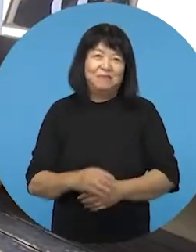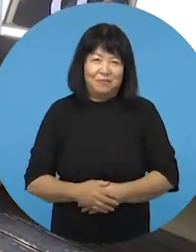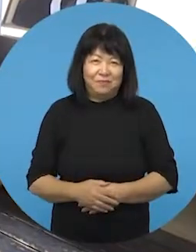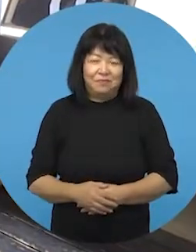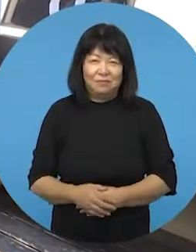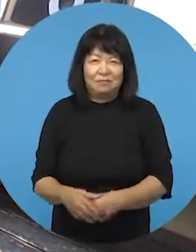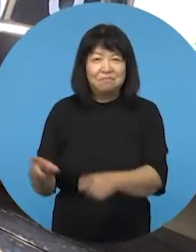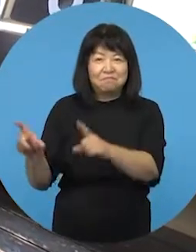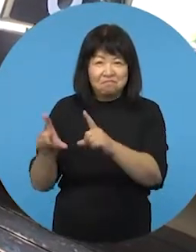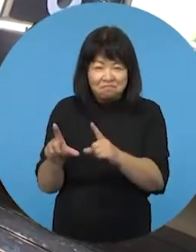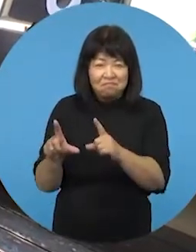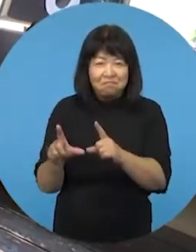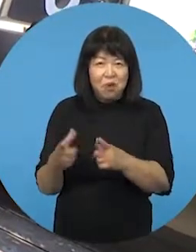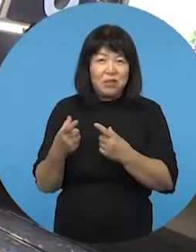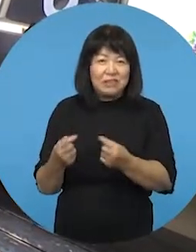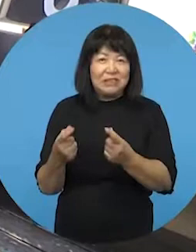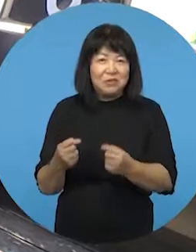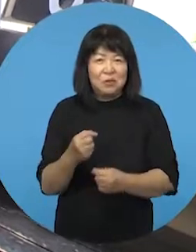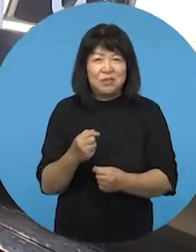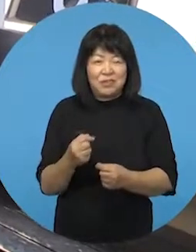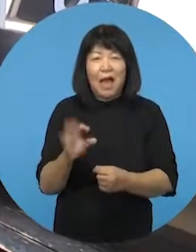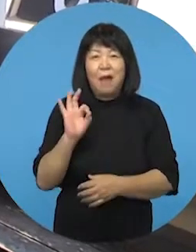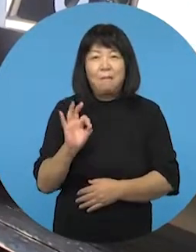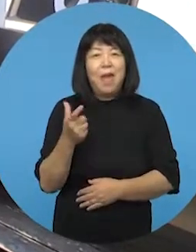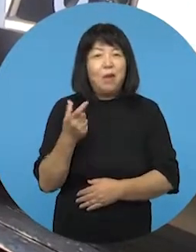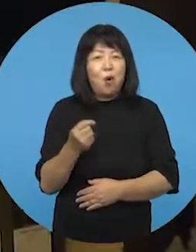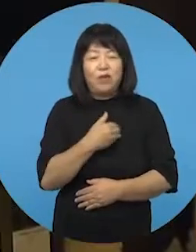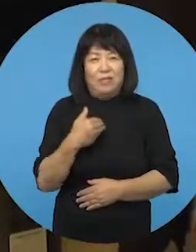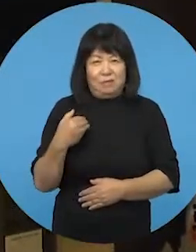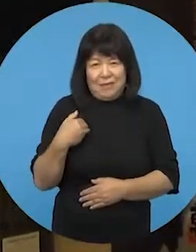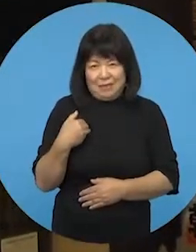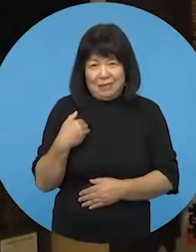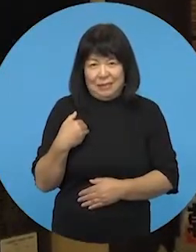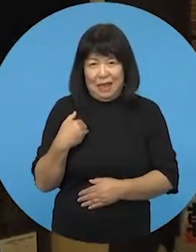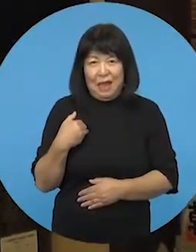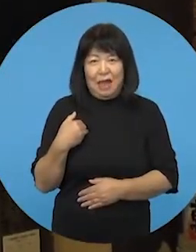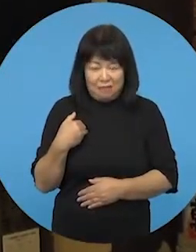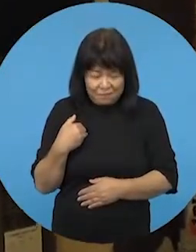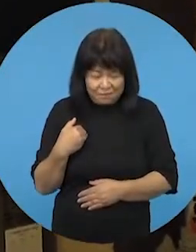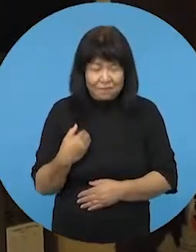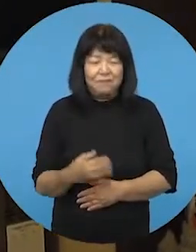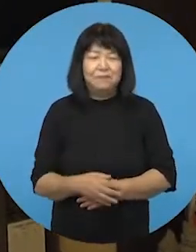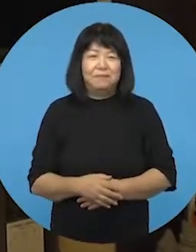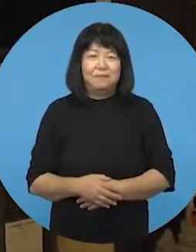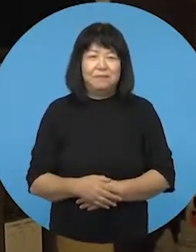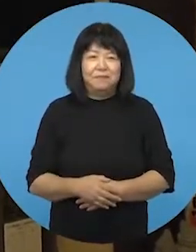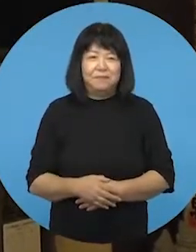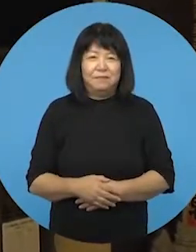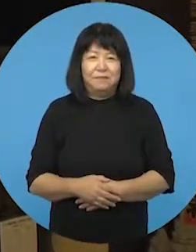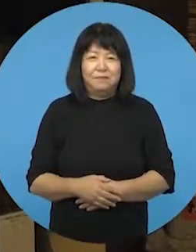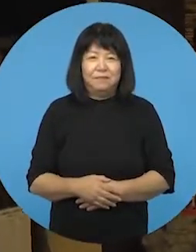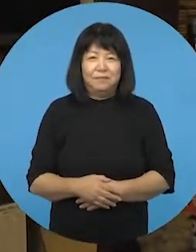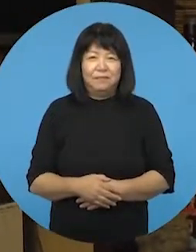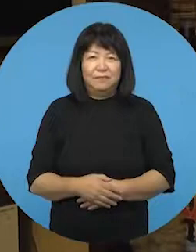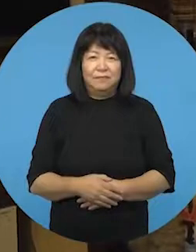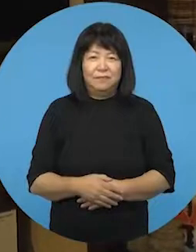帰ってきた内容もしっかりとしてたので、しっかりとメモを取れたんで、それをしっかり記事にできればなという感じです。